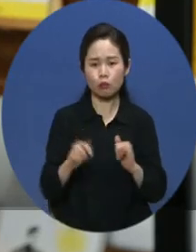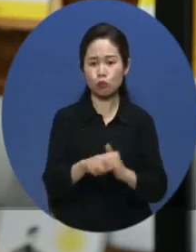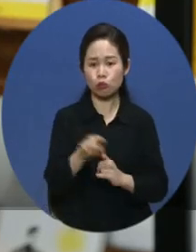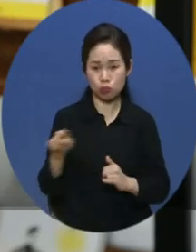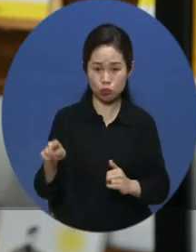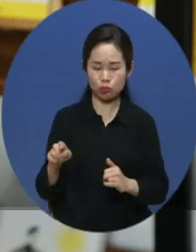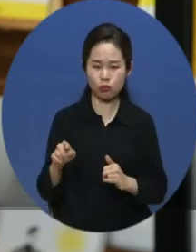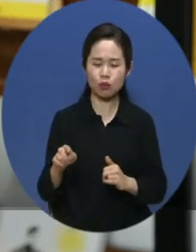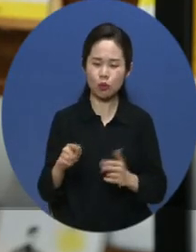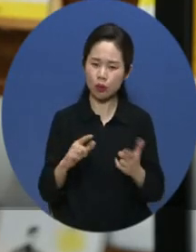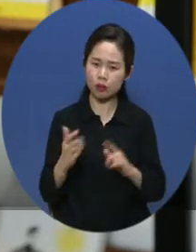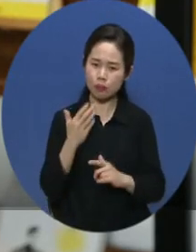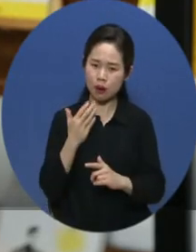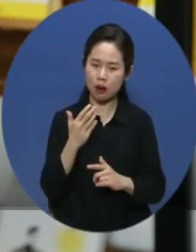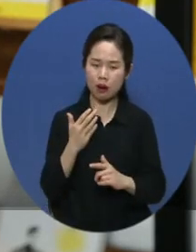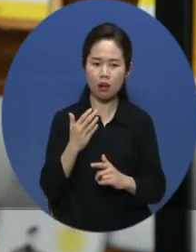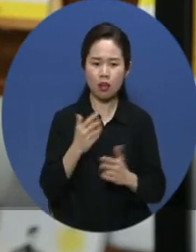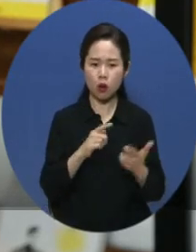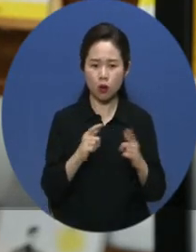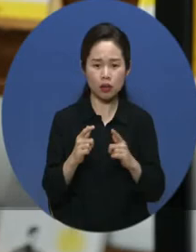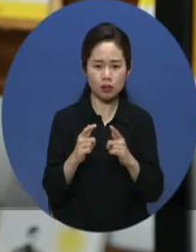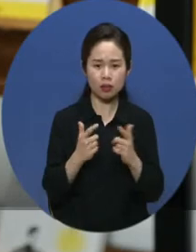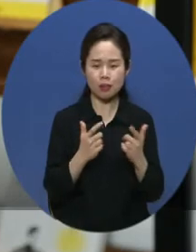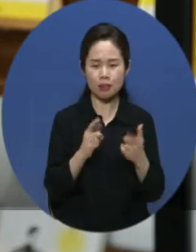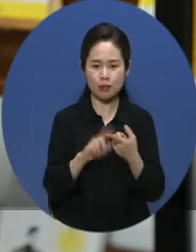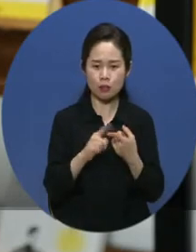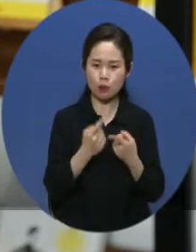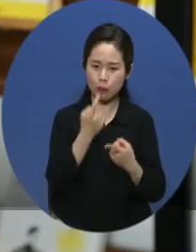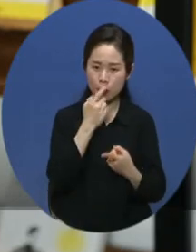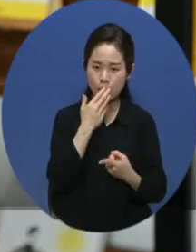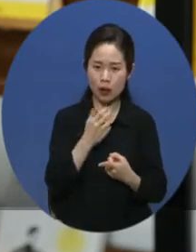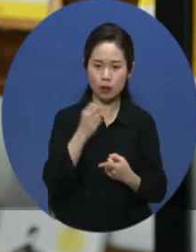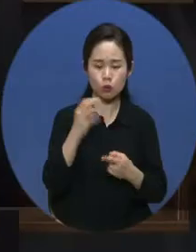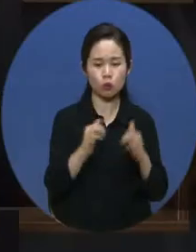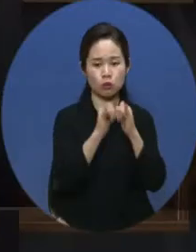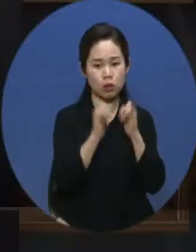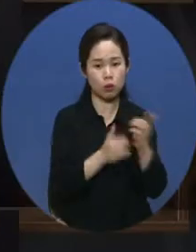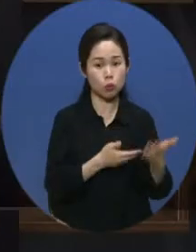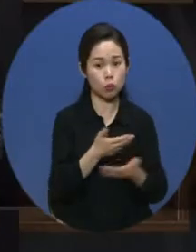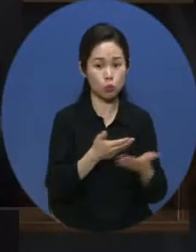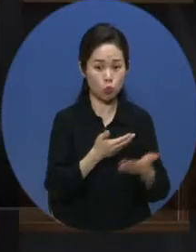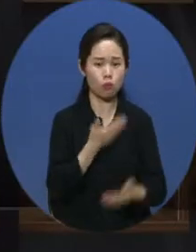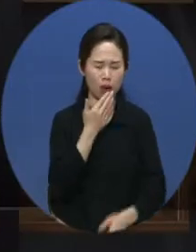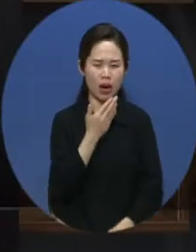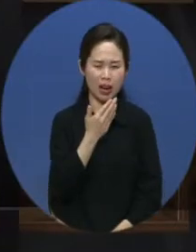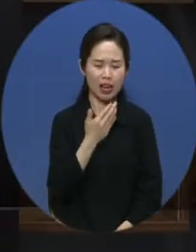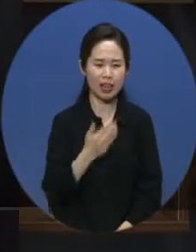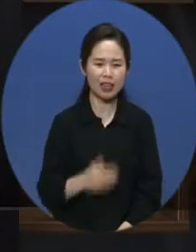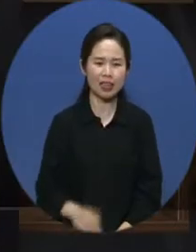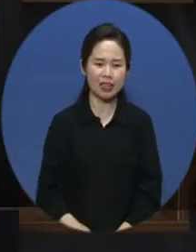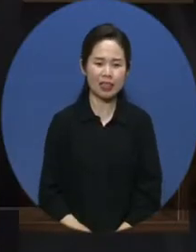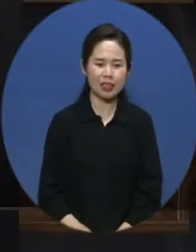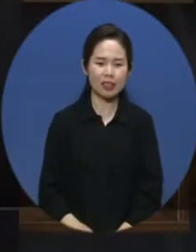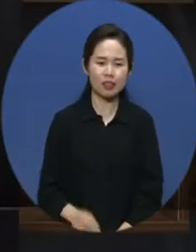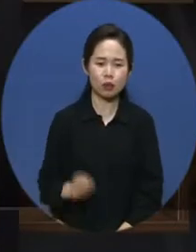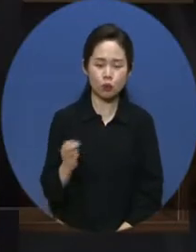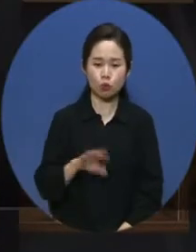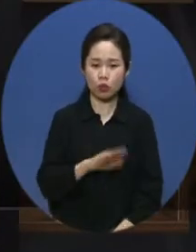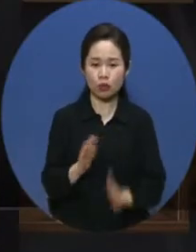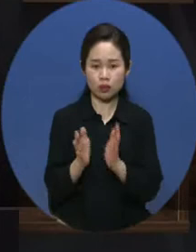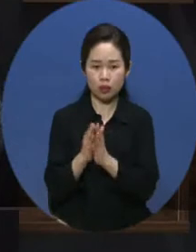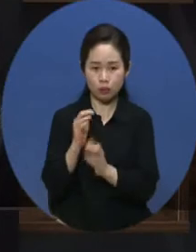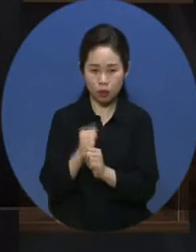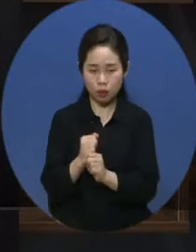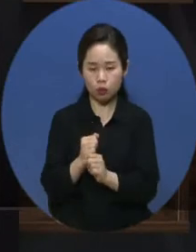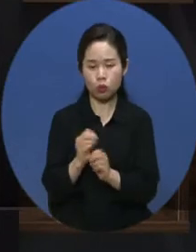더 많은 것들을 학습을 할 수 있고 사회와 소통을 할 수 있다라고 생각을 하고요. 저희가 도서를 만들고 이 교육을 하고 있고 이런